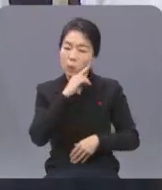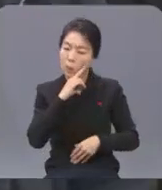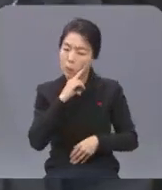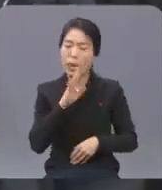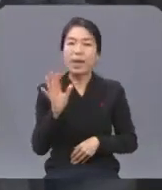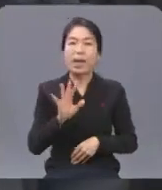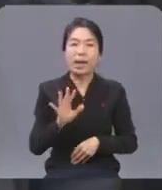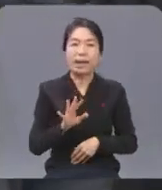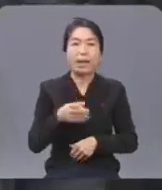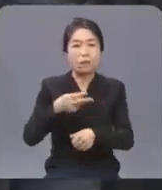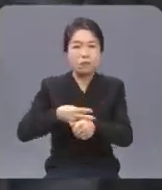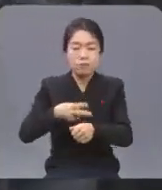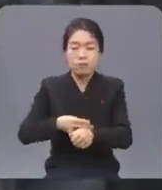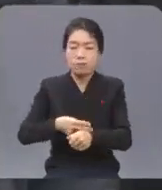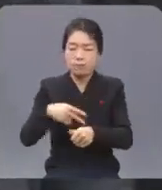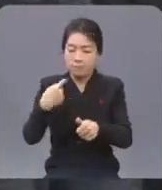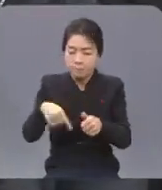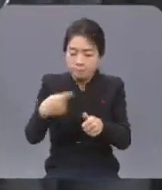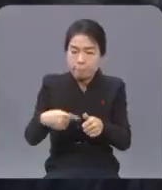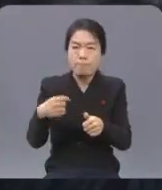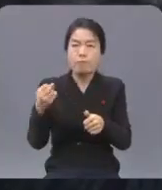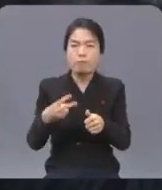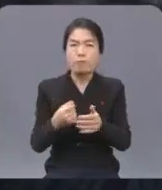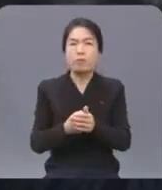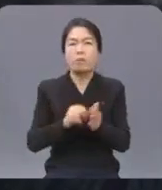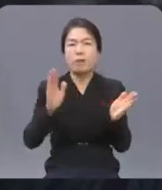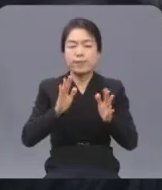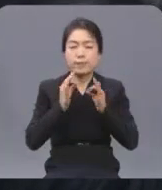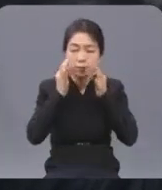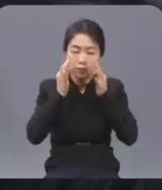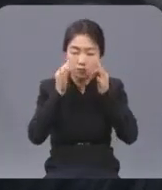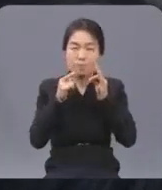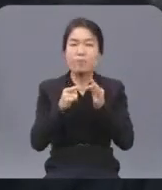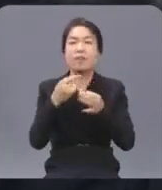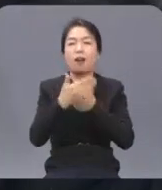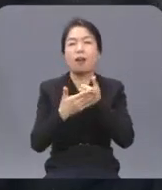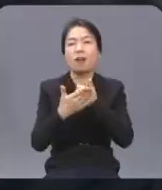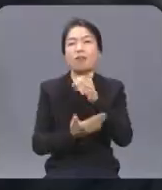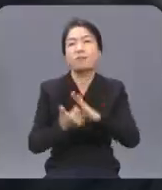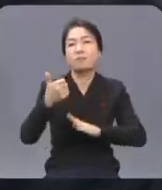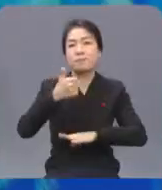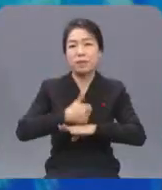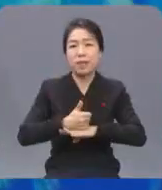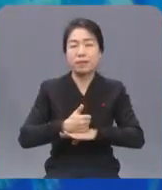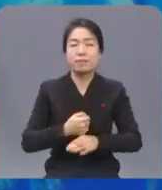교수와 학생들의 철저한 준비가 자리했습니다. KBS 뉴스 김광진입니다.